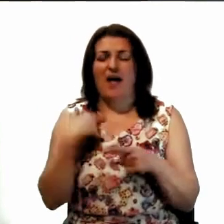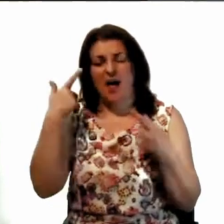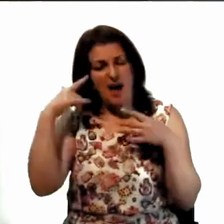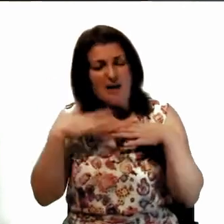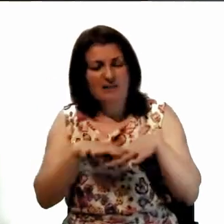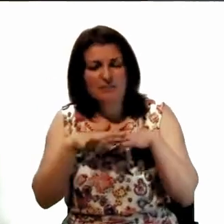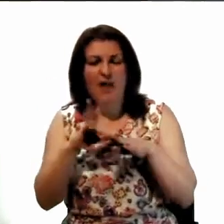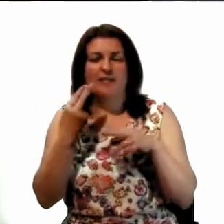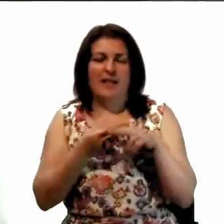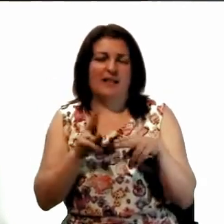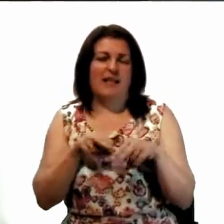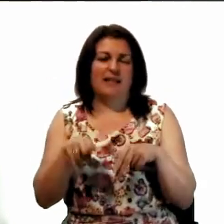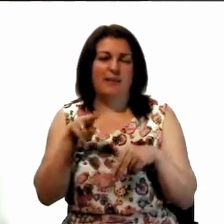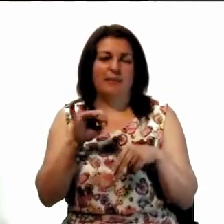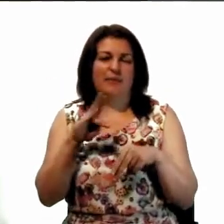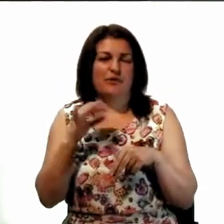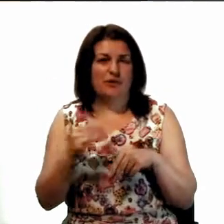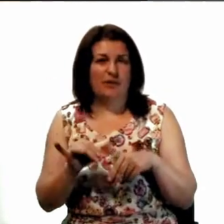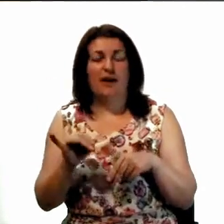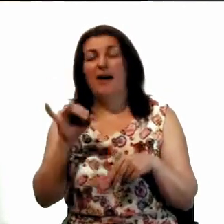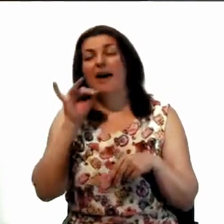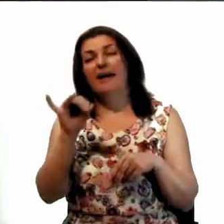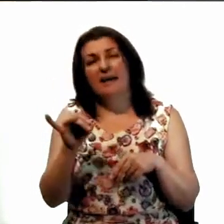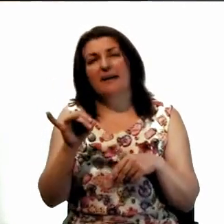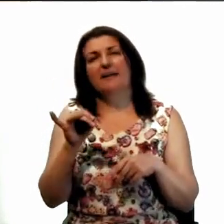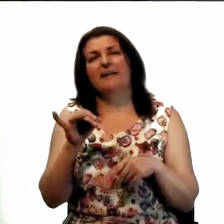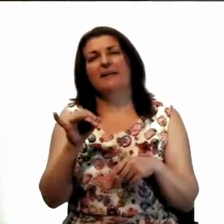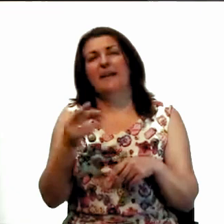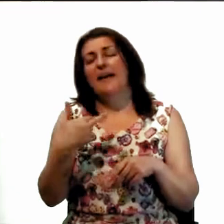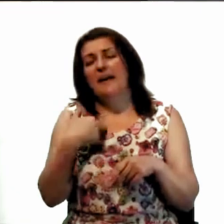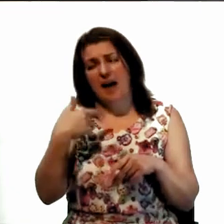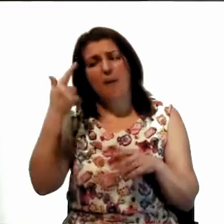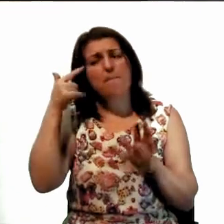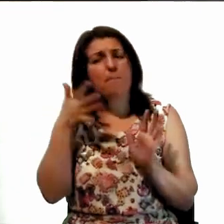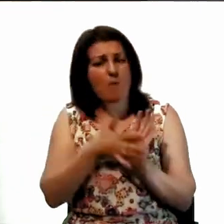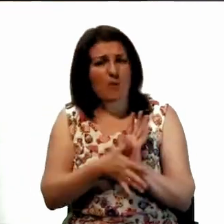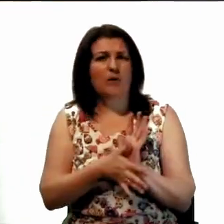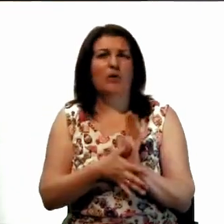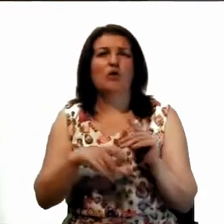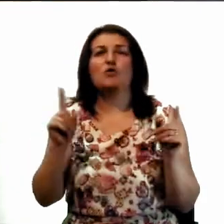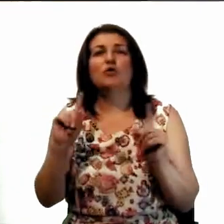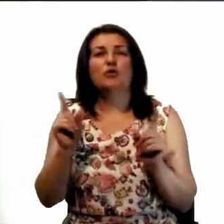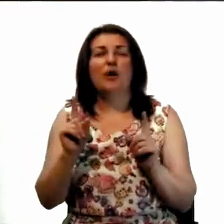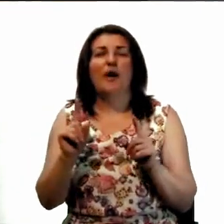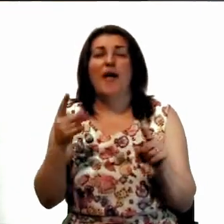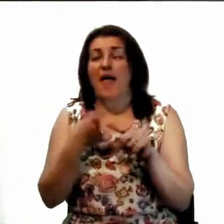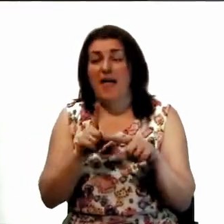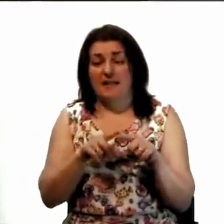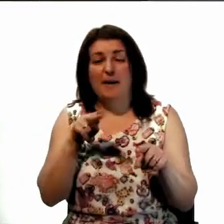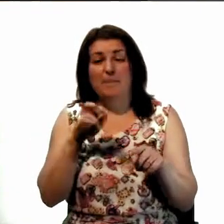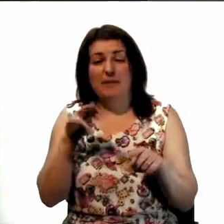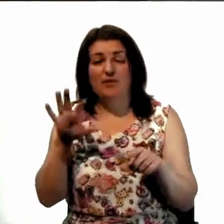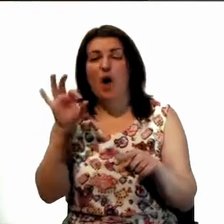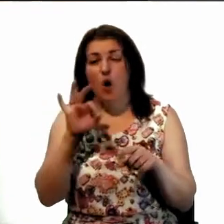размышляю над этой притчей. И я понял, что это притча и